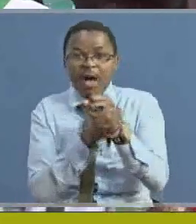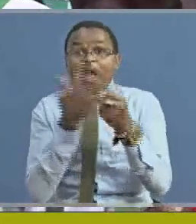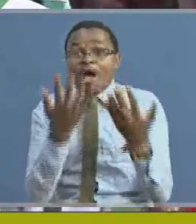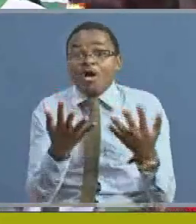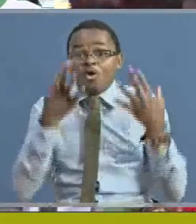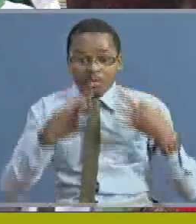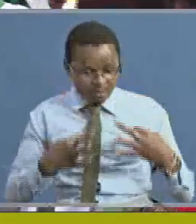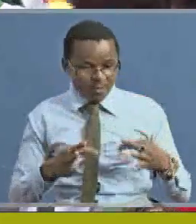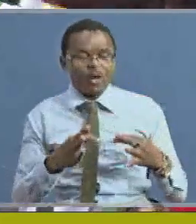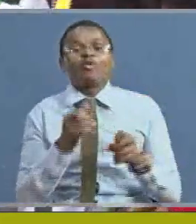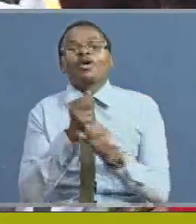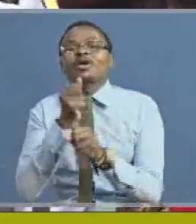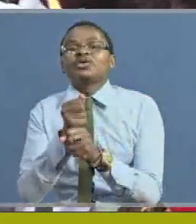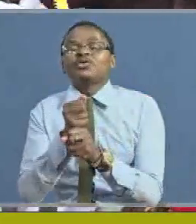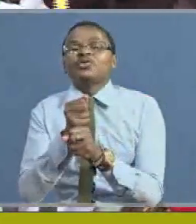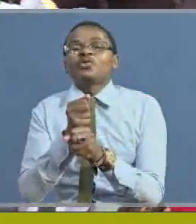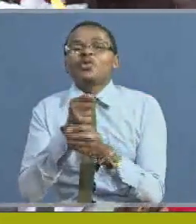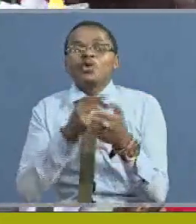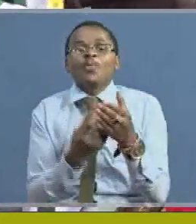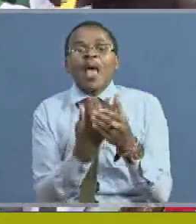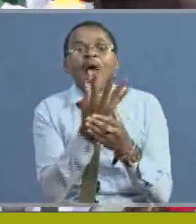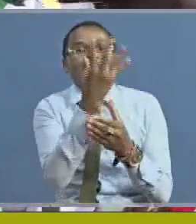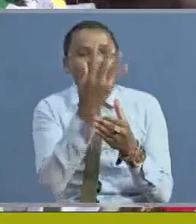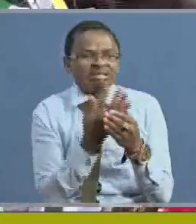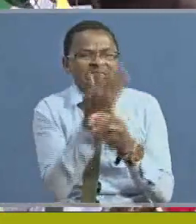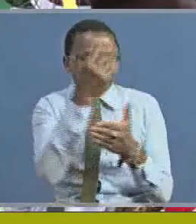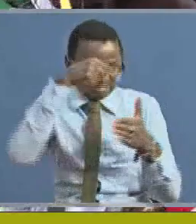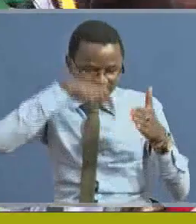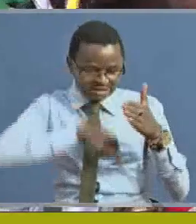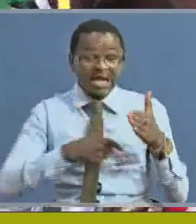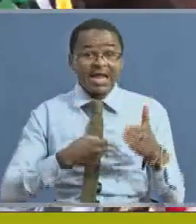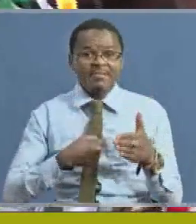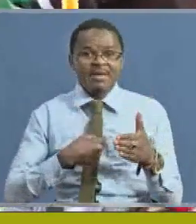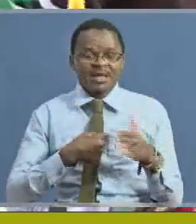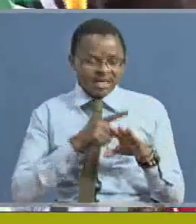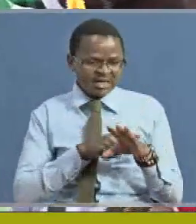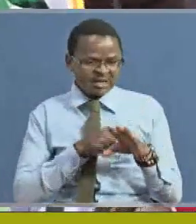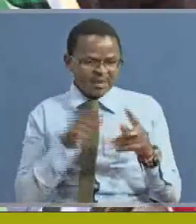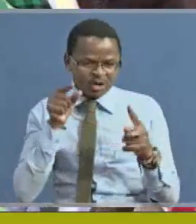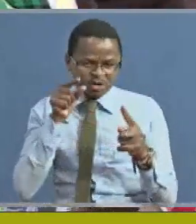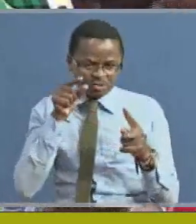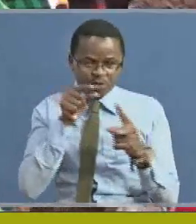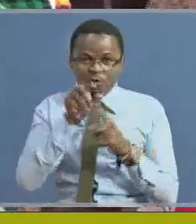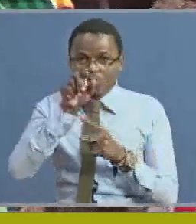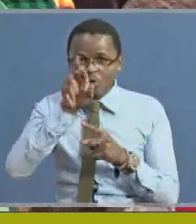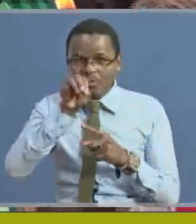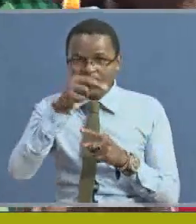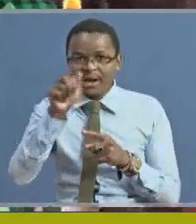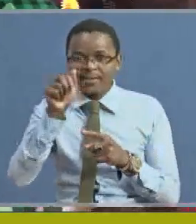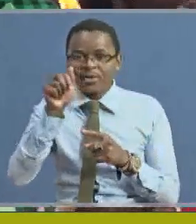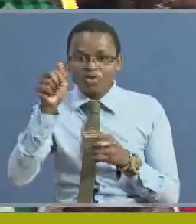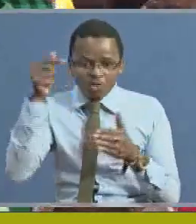wanavaa, venye walikuwa wanafanya. Sasa hii ni kitu imegrow na nimegrow ndani yake. Kwa hivyo venye nilikuja Gor Mahia kuingilia kati ama